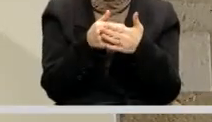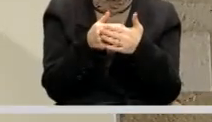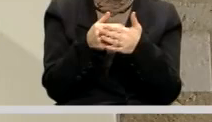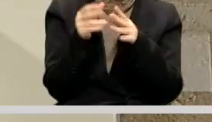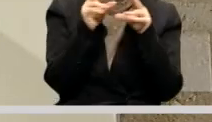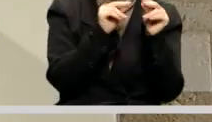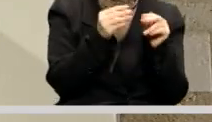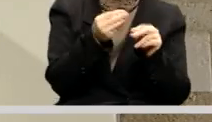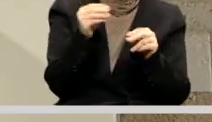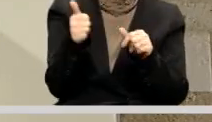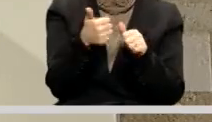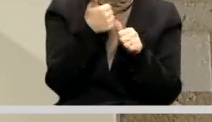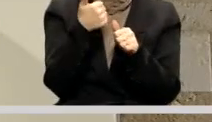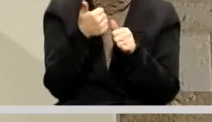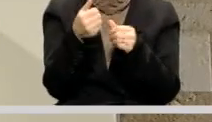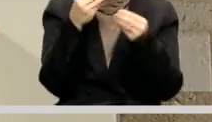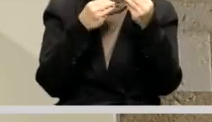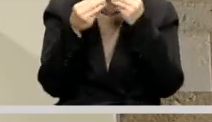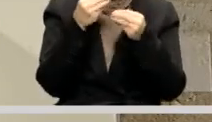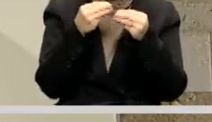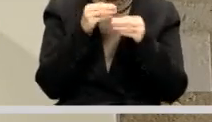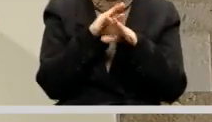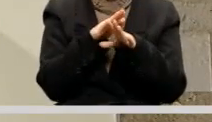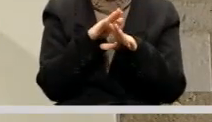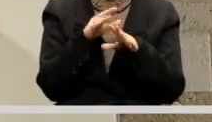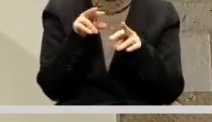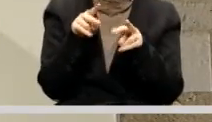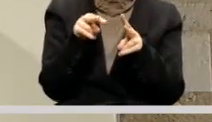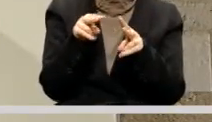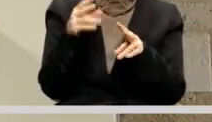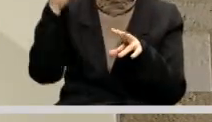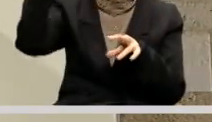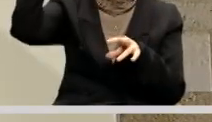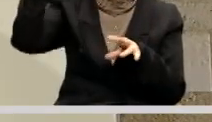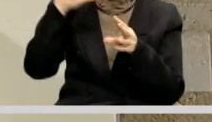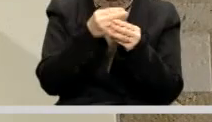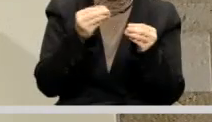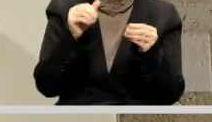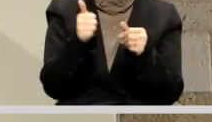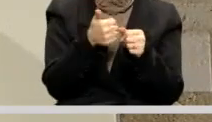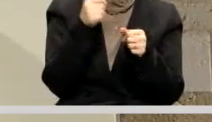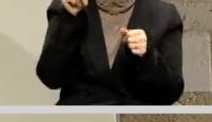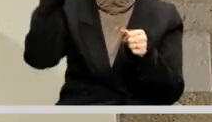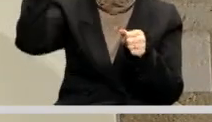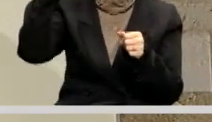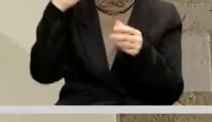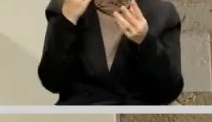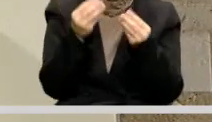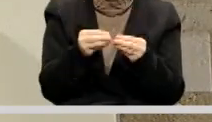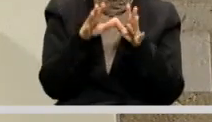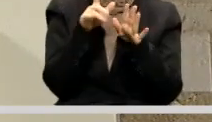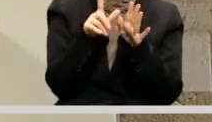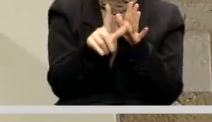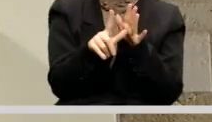da önemli. Beslenme kadar. Kapının altından sızan bir ışık, perdeden gelen bir ışık yine beyni uyarıcı etki göndereceği için ister